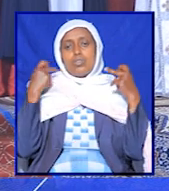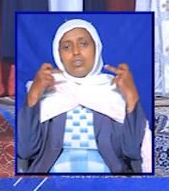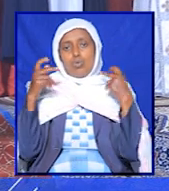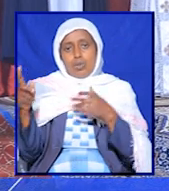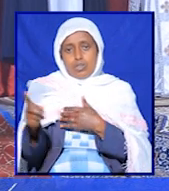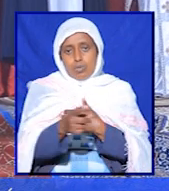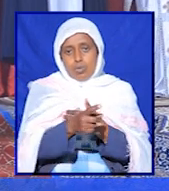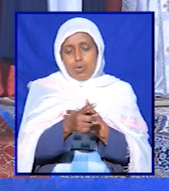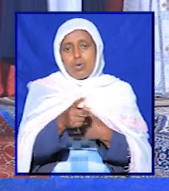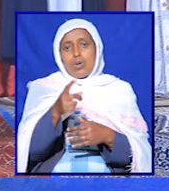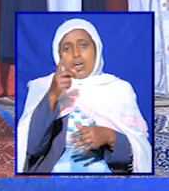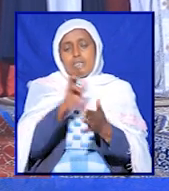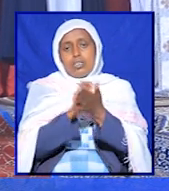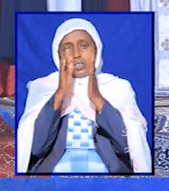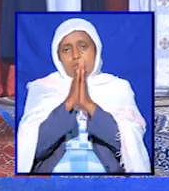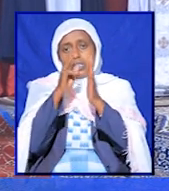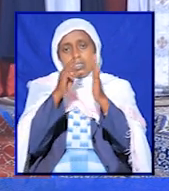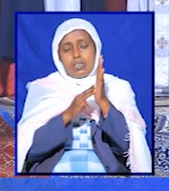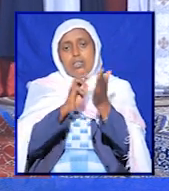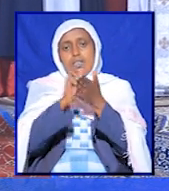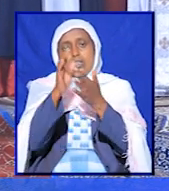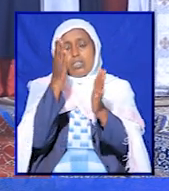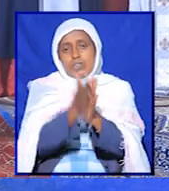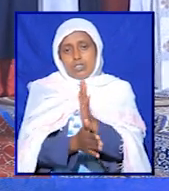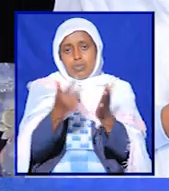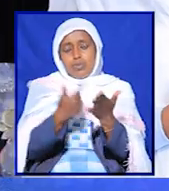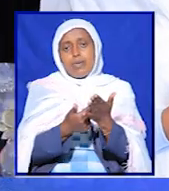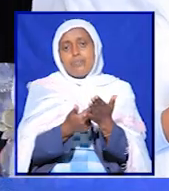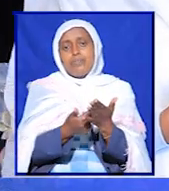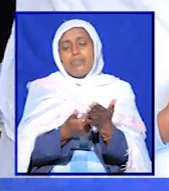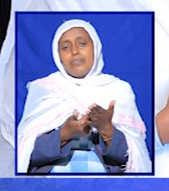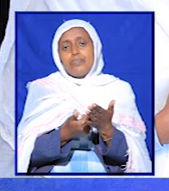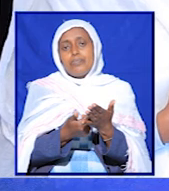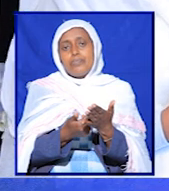ሶስት ዲያቆናት ሆነው አንድ ቅዳሴ ስርዓተ ቅዳሴን ያከናውናሉ ይሄም